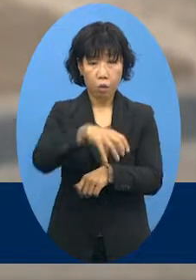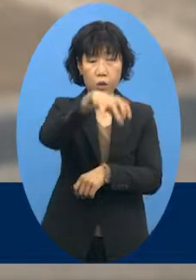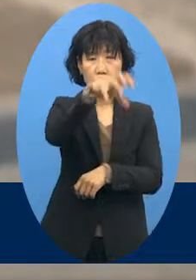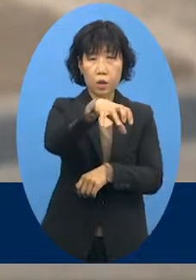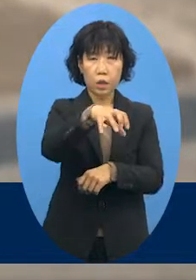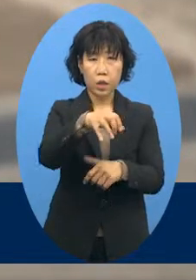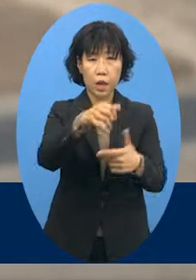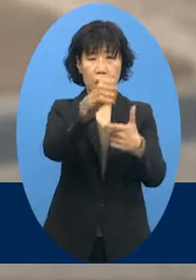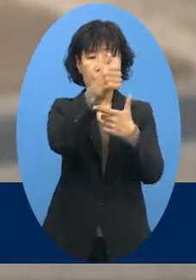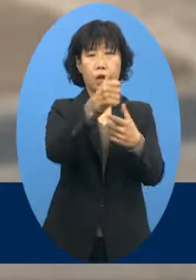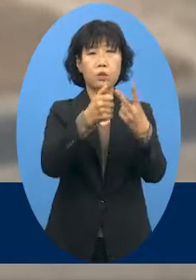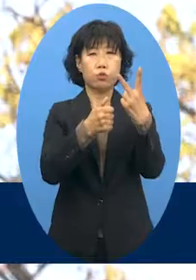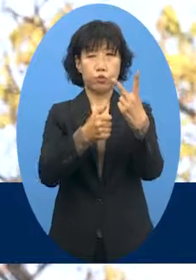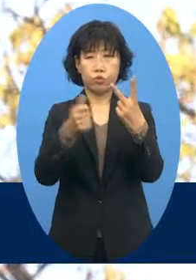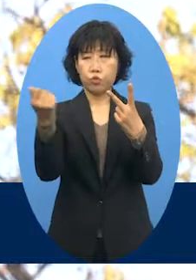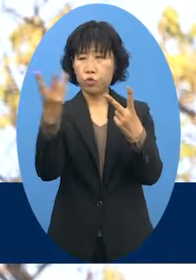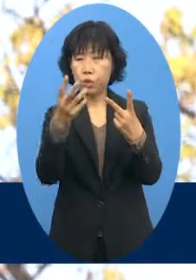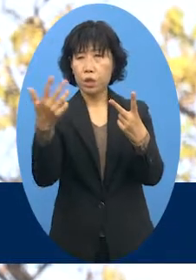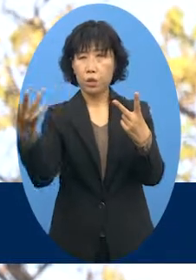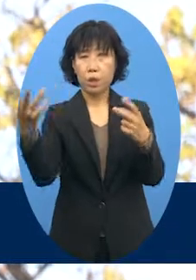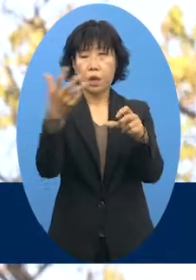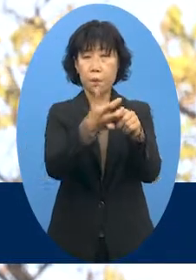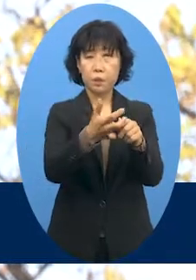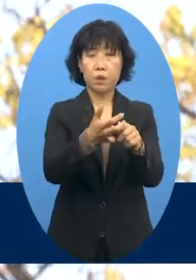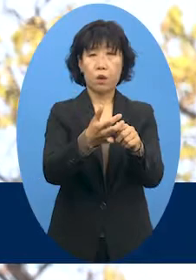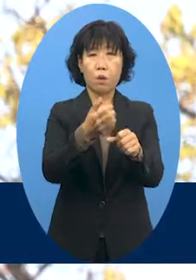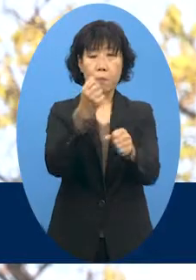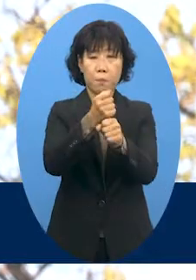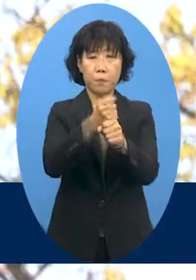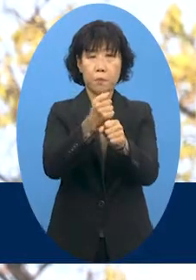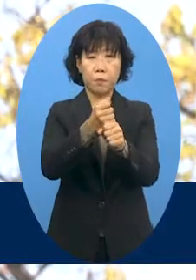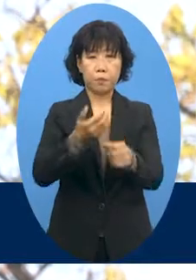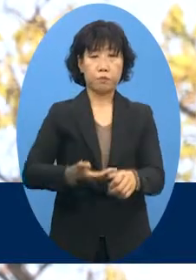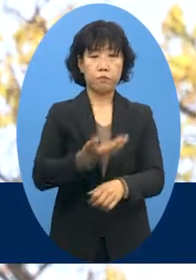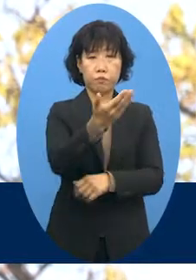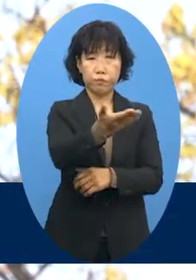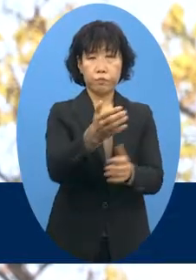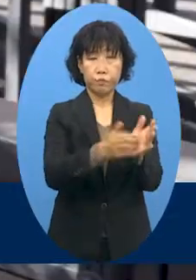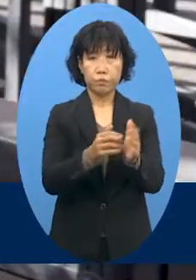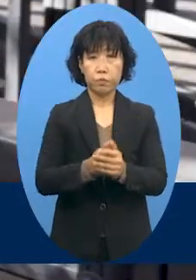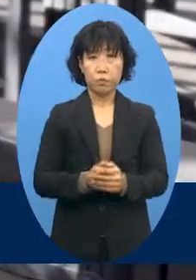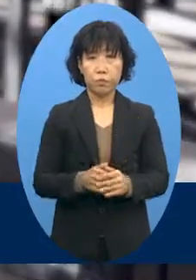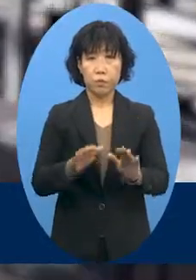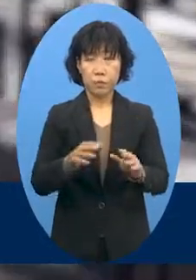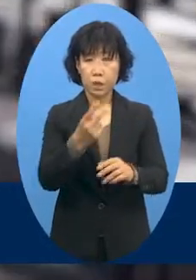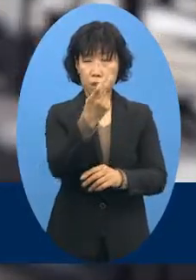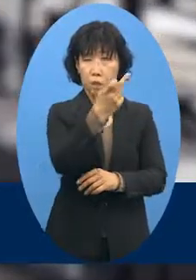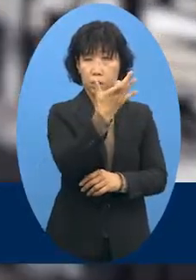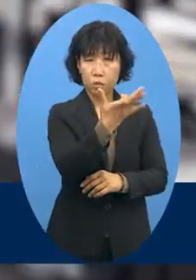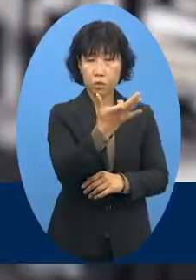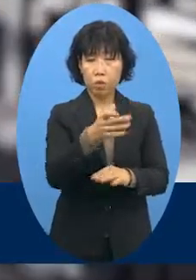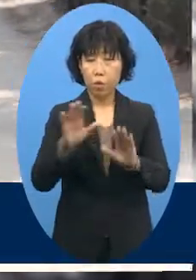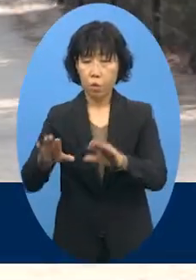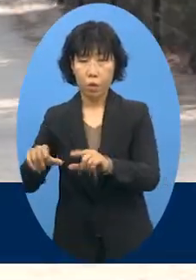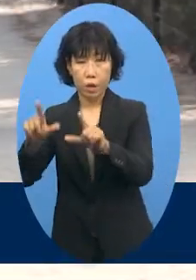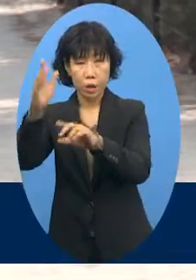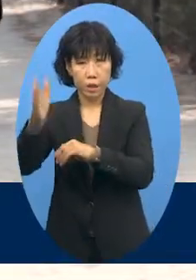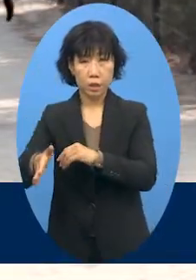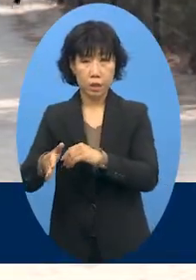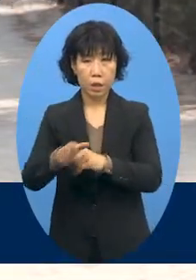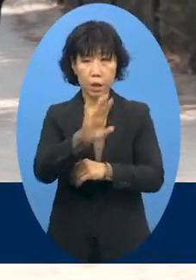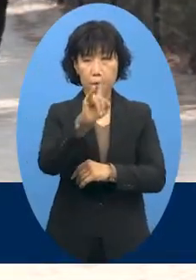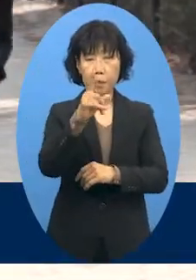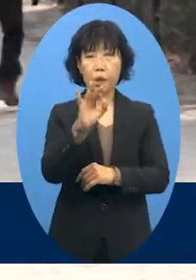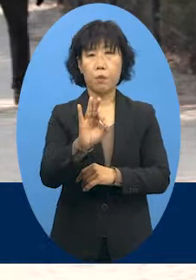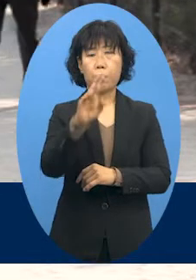지점의 한글 두글자 숫자 8자리 를 결합해 부여한 것입니다 오는 2019년 올해 까지 배봉산